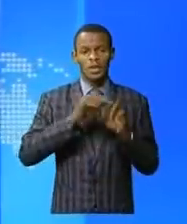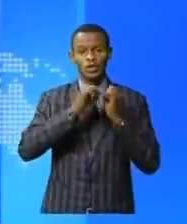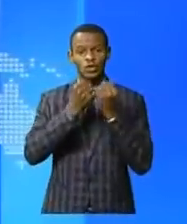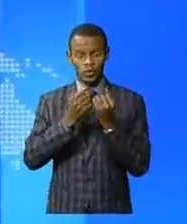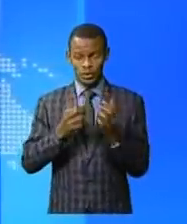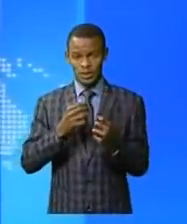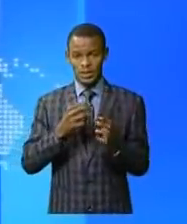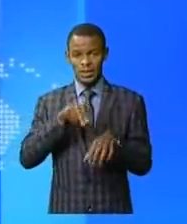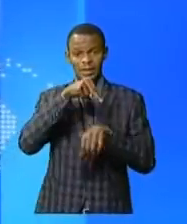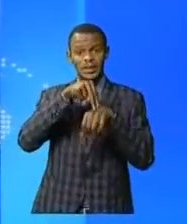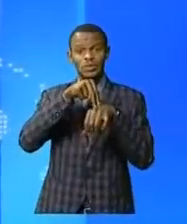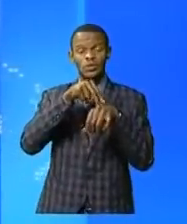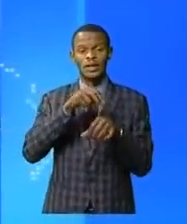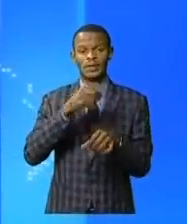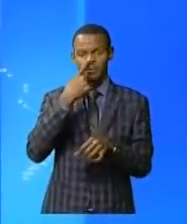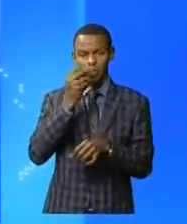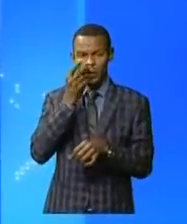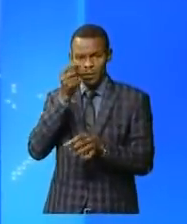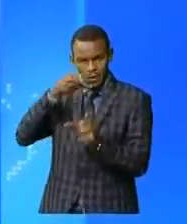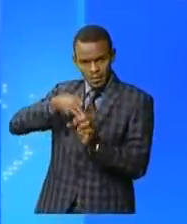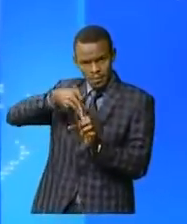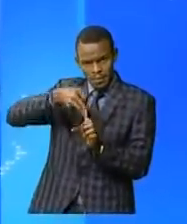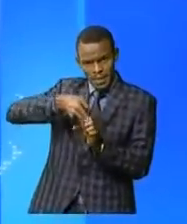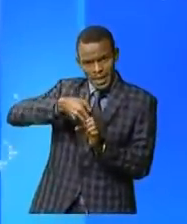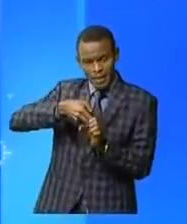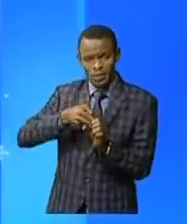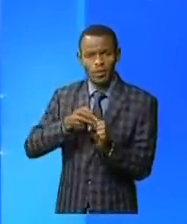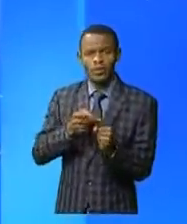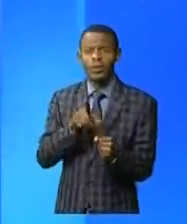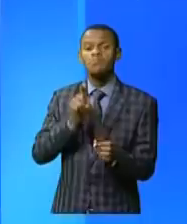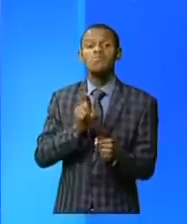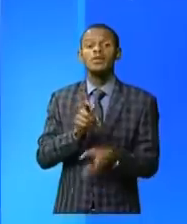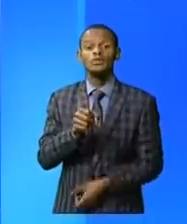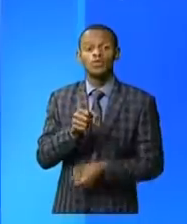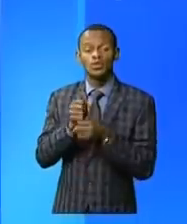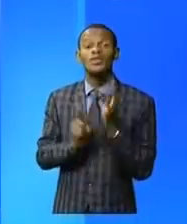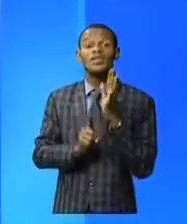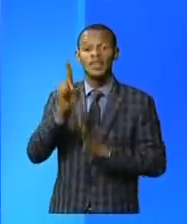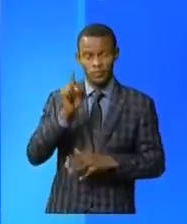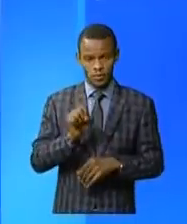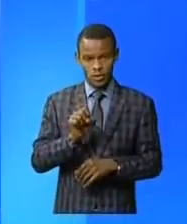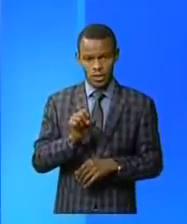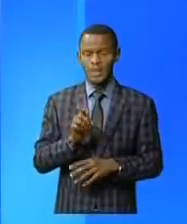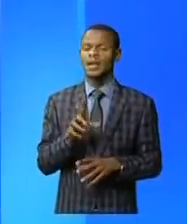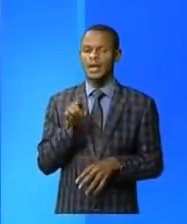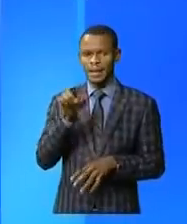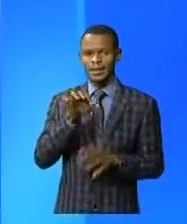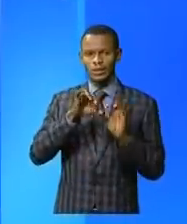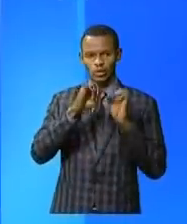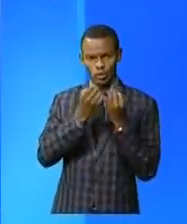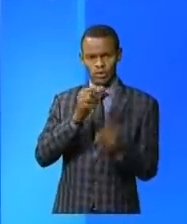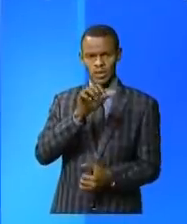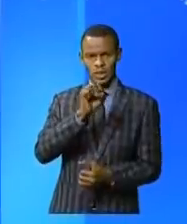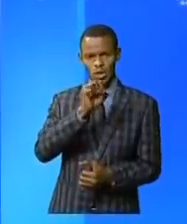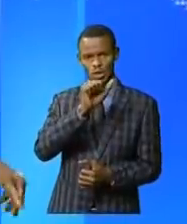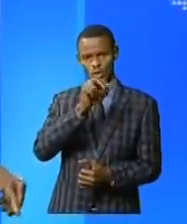Bientôt, elle va procéder à un appel d'offres pour l'exploitation des blocs gaziers. La Sonahydrock vient de se doter